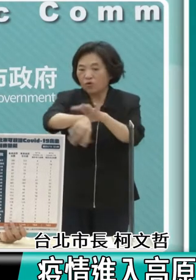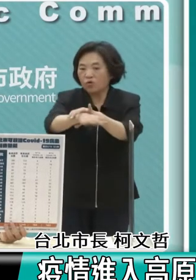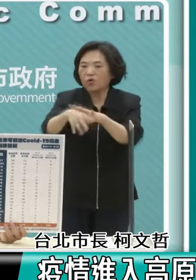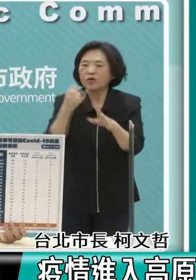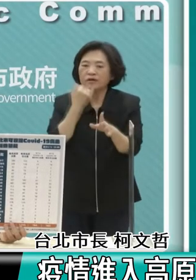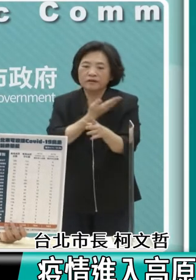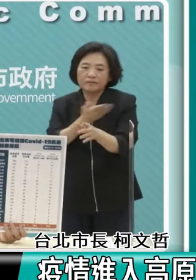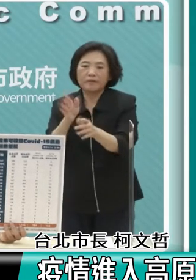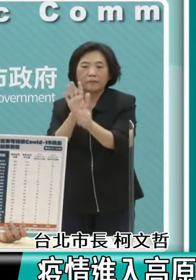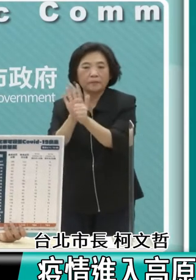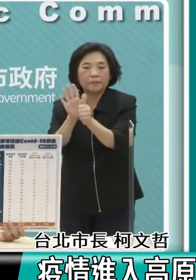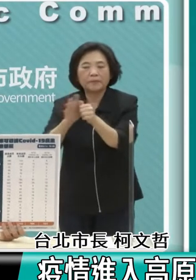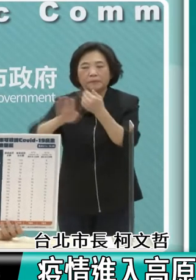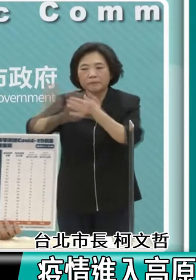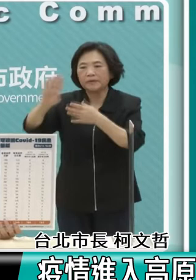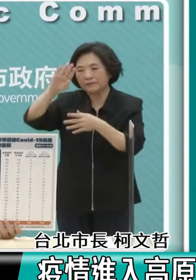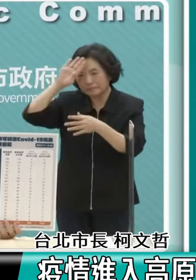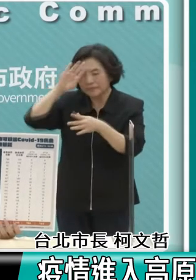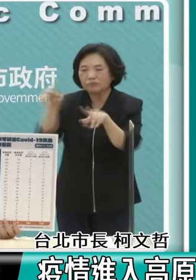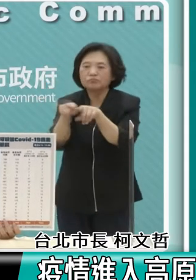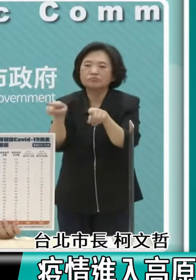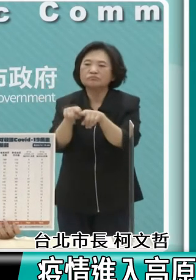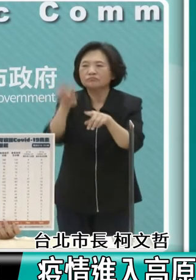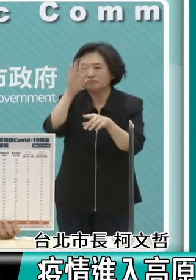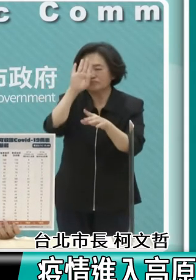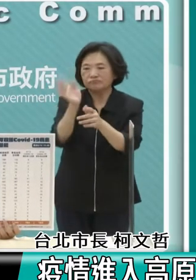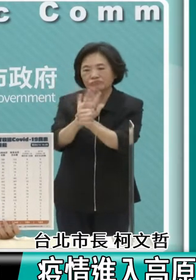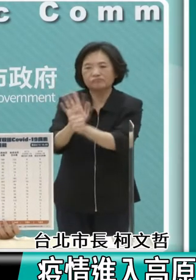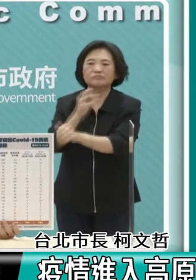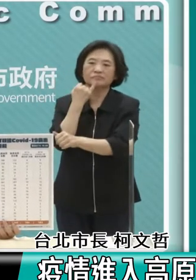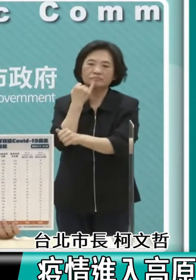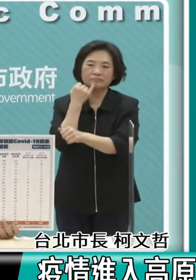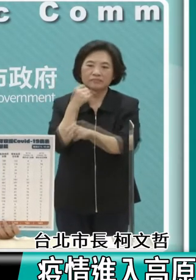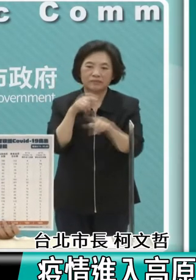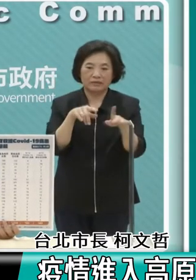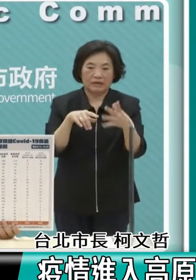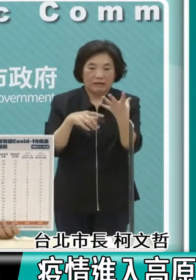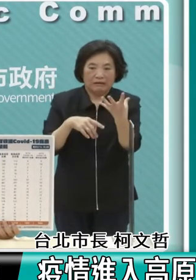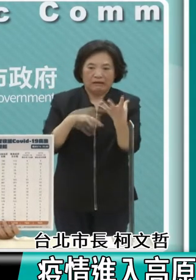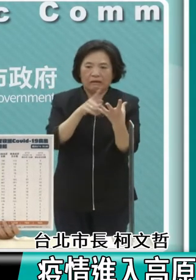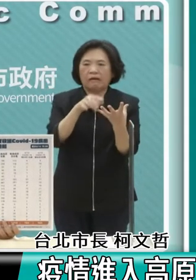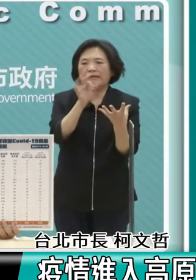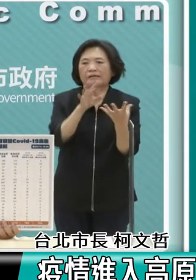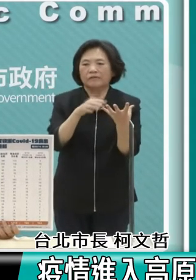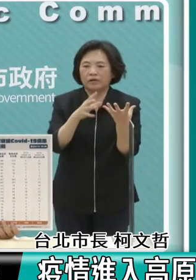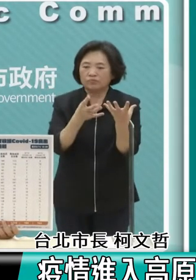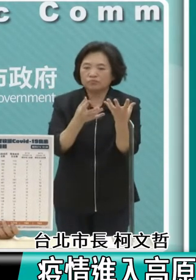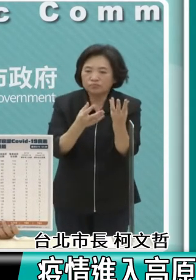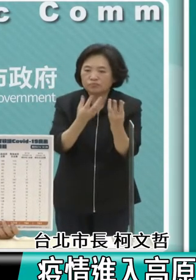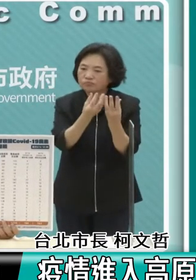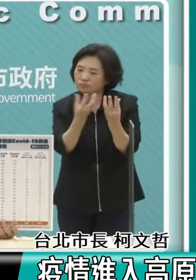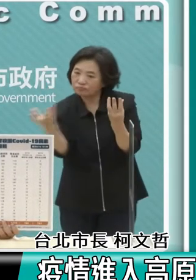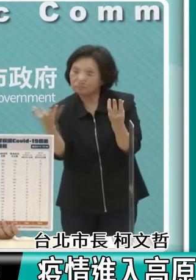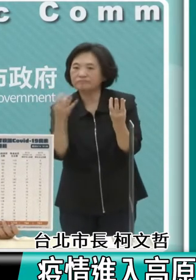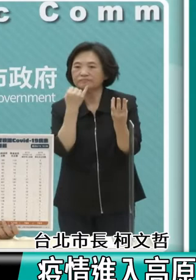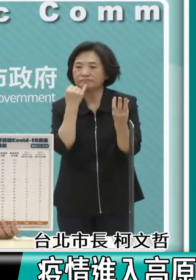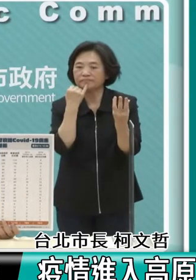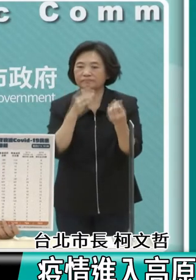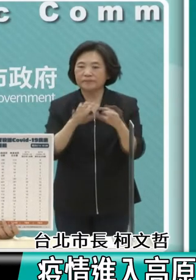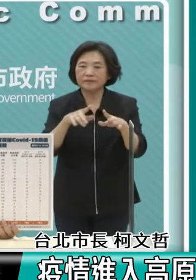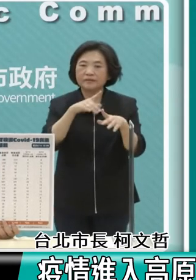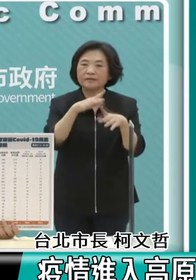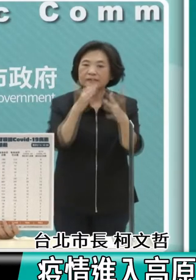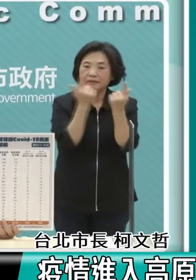疗量能去处理我们平常一般的疾病了。所以总结来说，你知道目前整个双北地